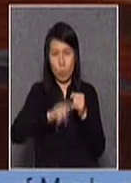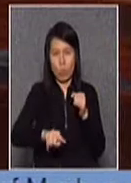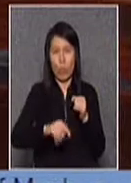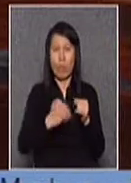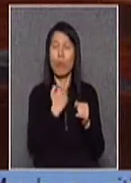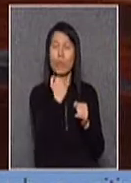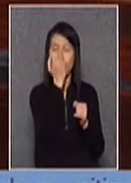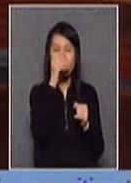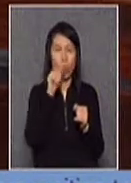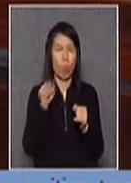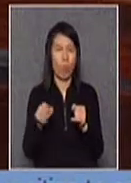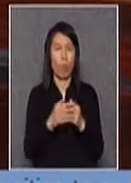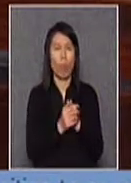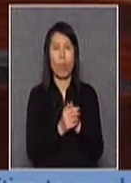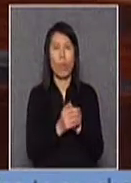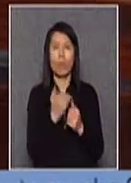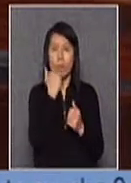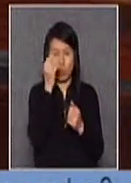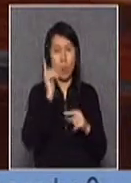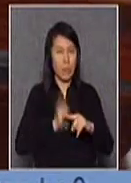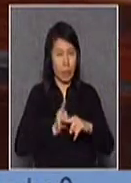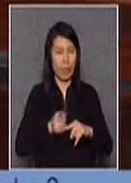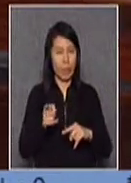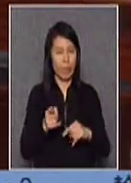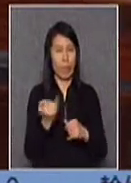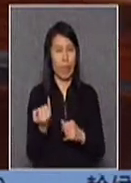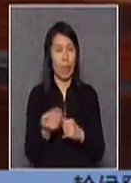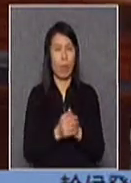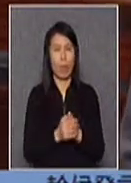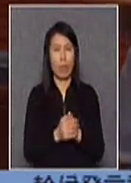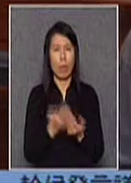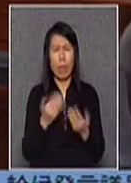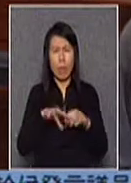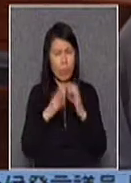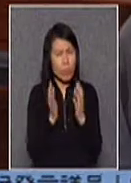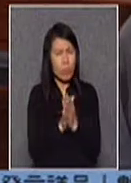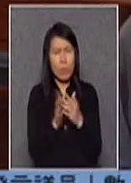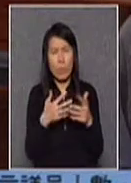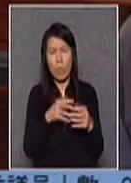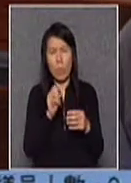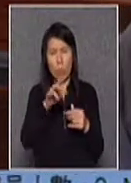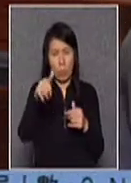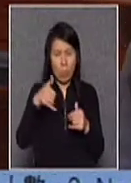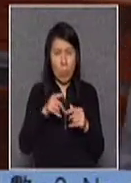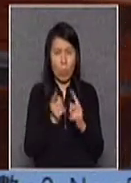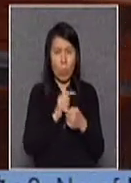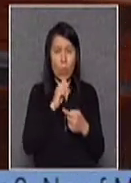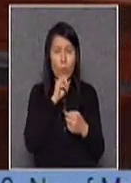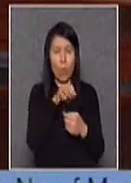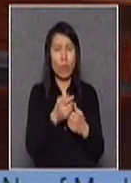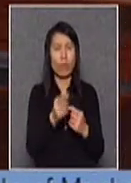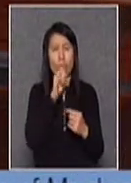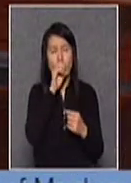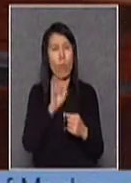投訴，最後都證明投訴屬實，但是整件事沒有見其他人士出來幫我講過一句說話。所